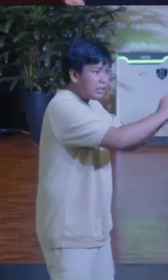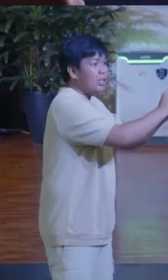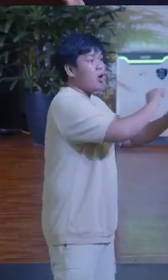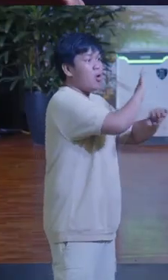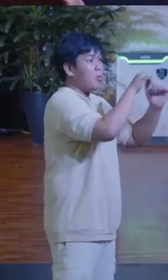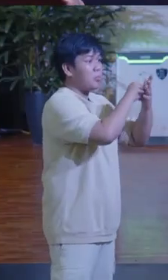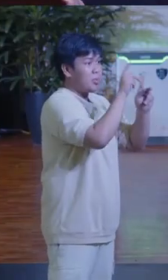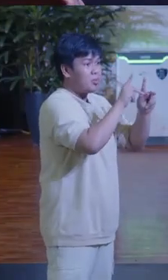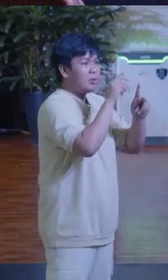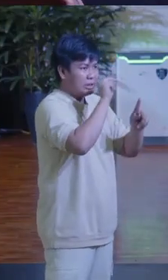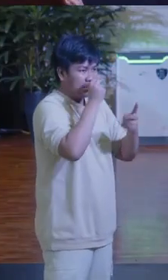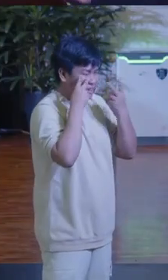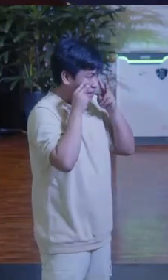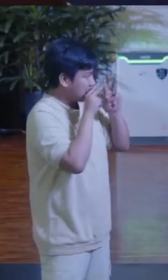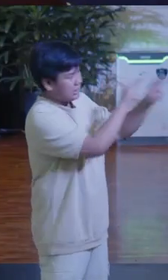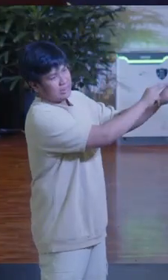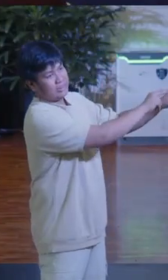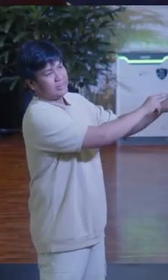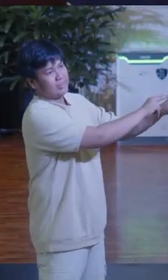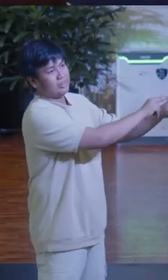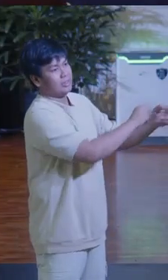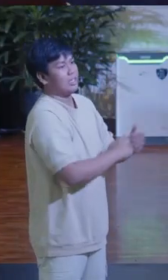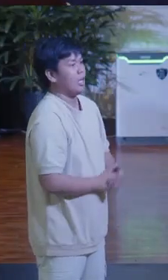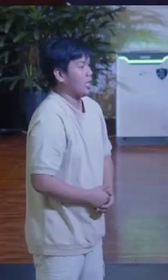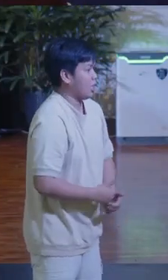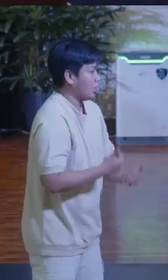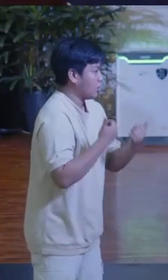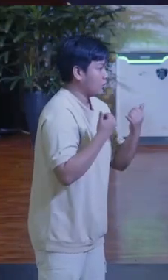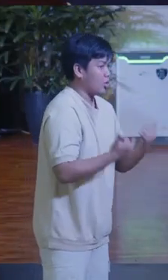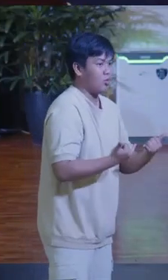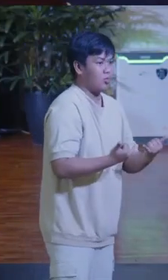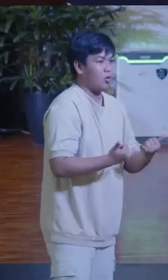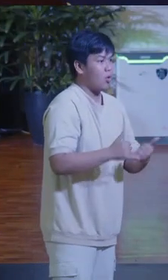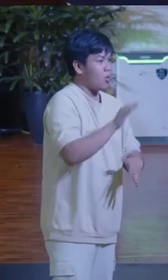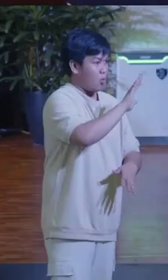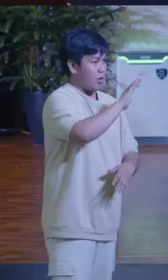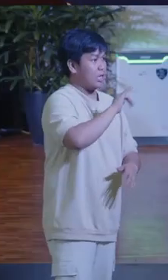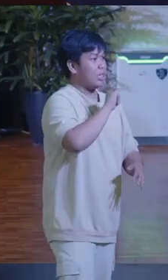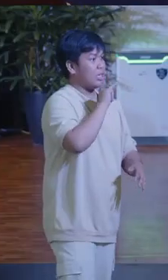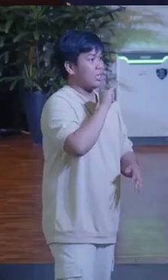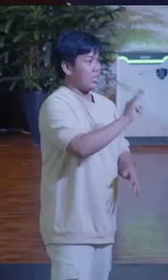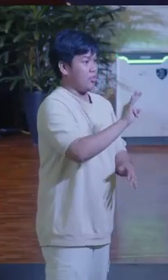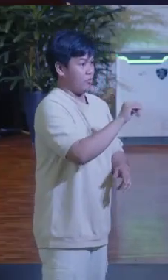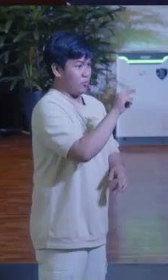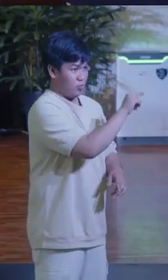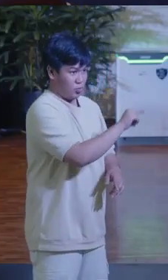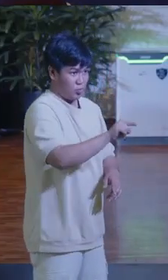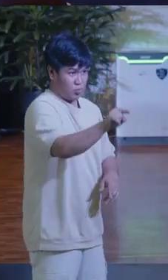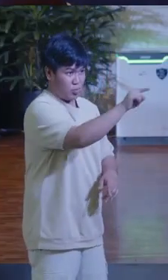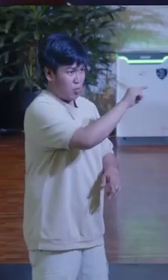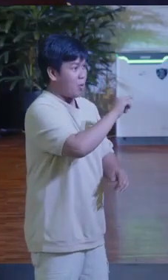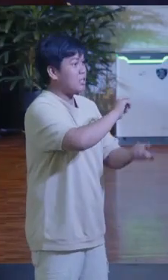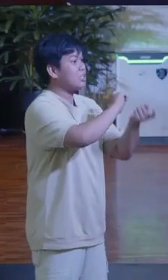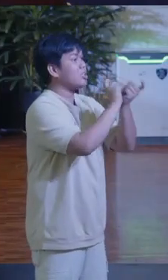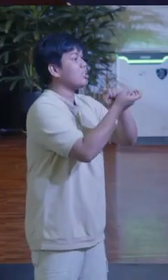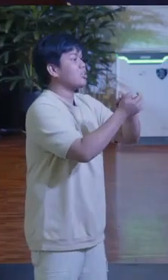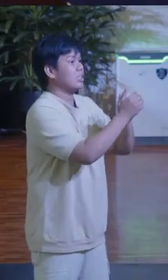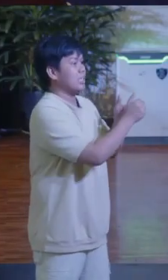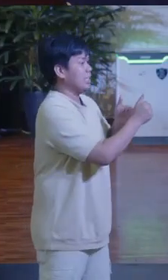Kaya huwag kayong gagawa ng kasalanan na public kung kayo ay isang pinuno, sapagkat